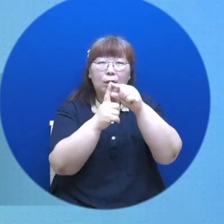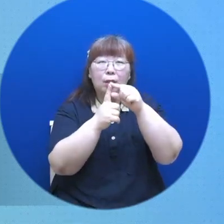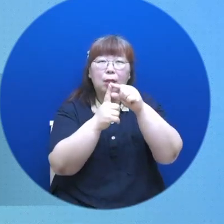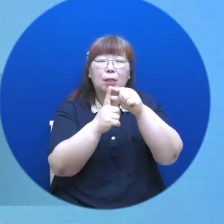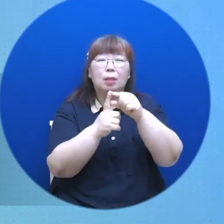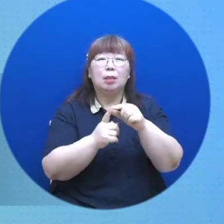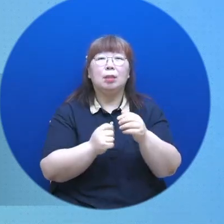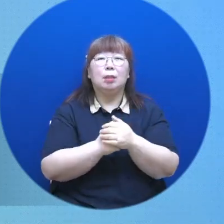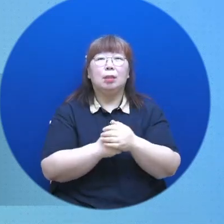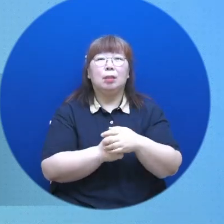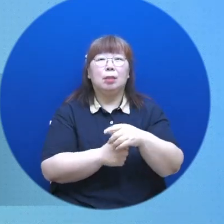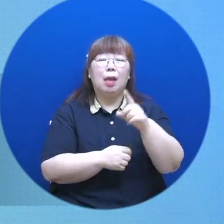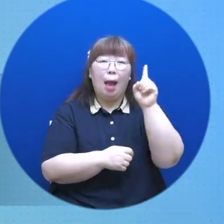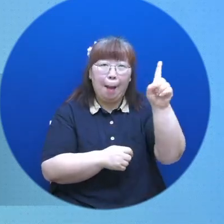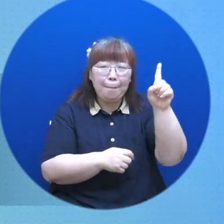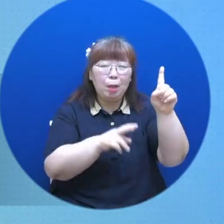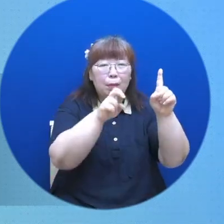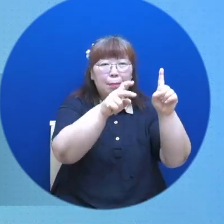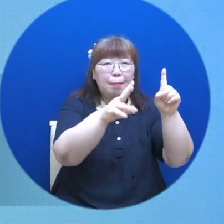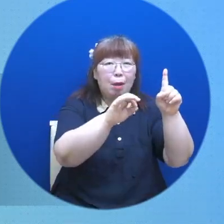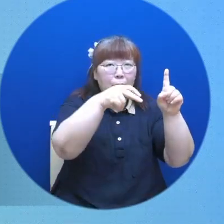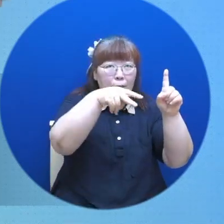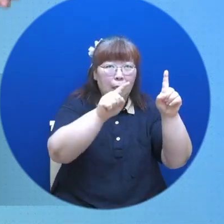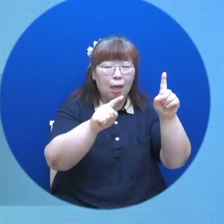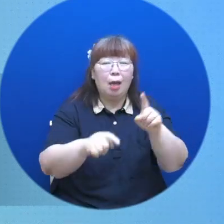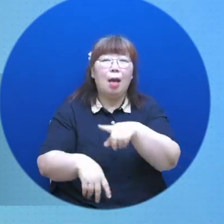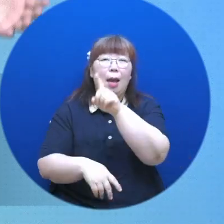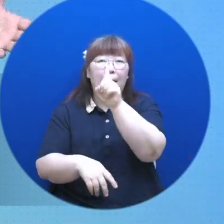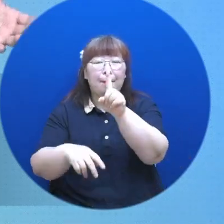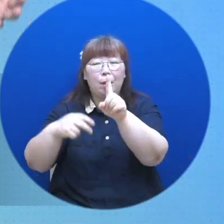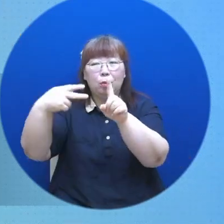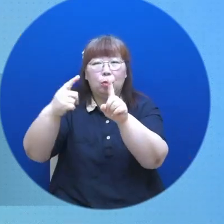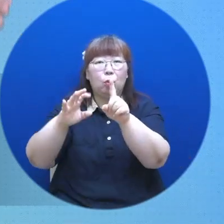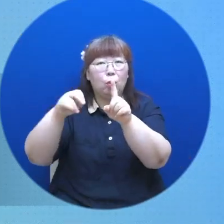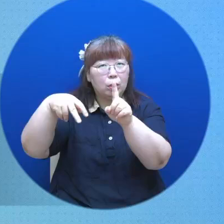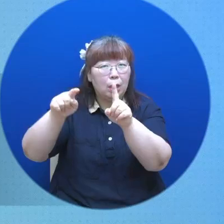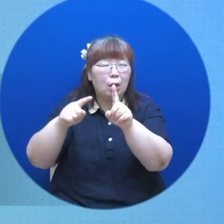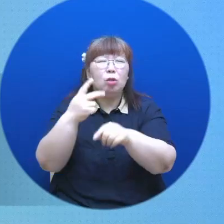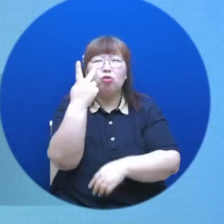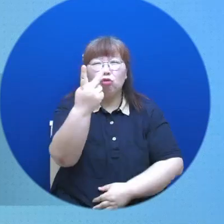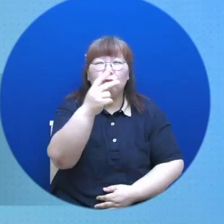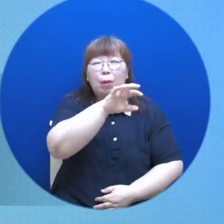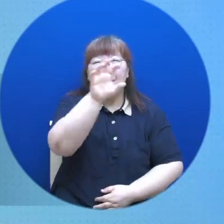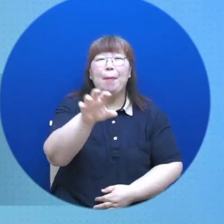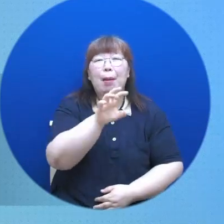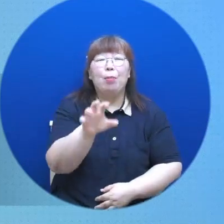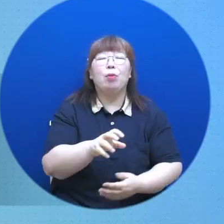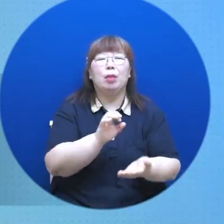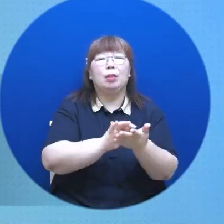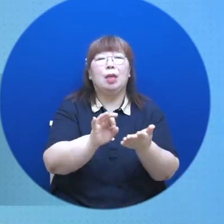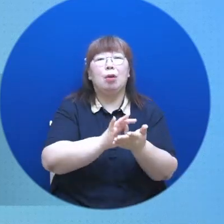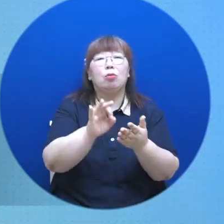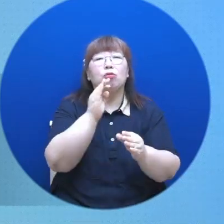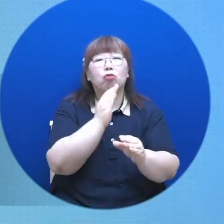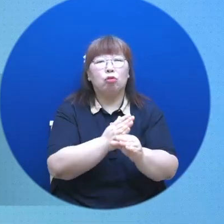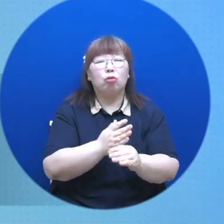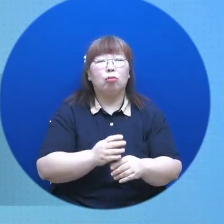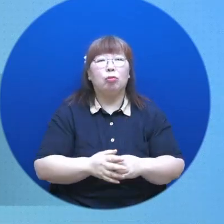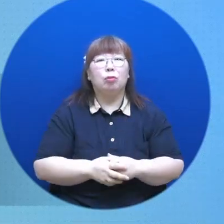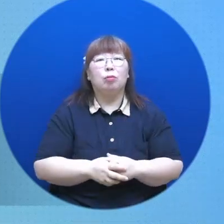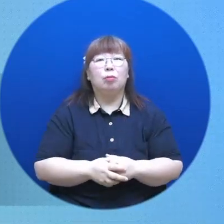한 번은 명사로, 한 번은 동사로 두 번 반복해서 쓰고 있다는 거예요. 이런